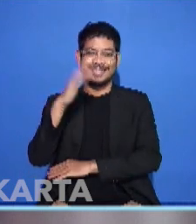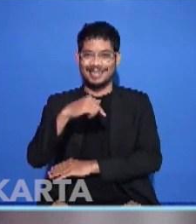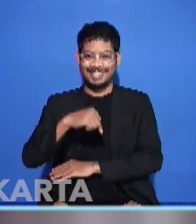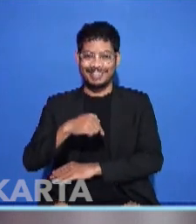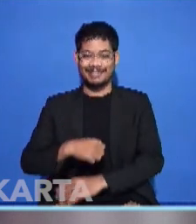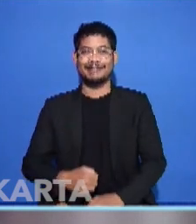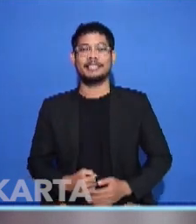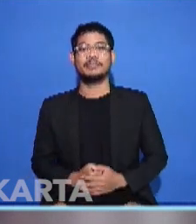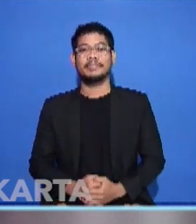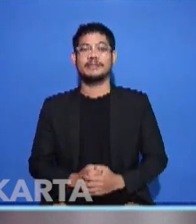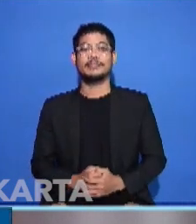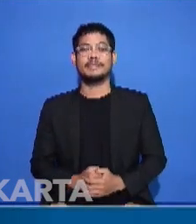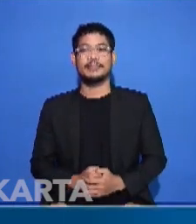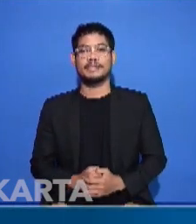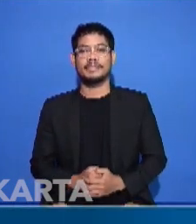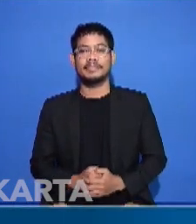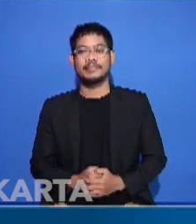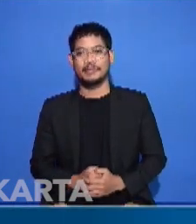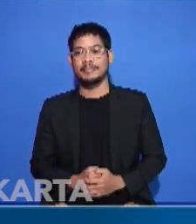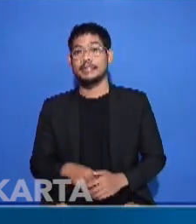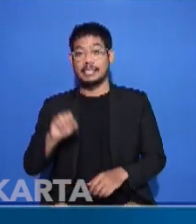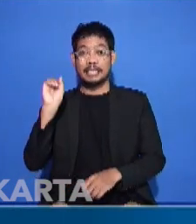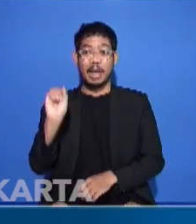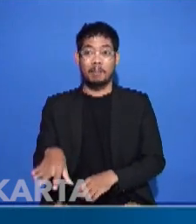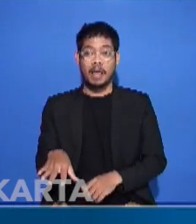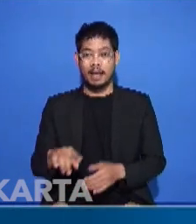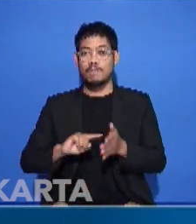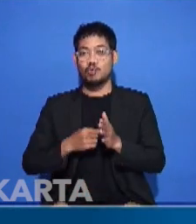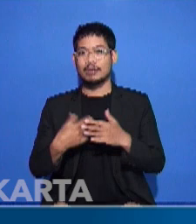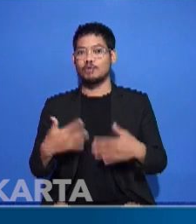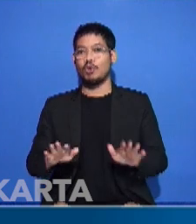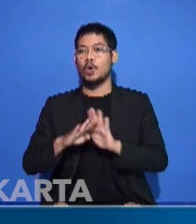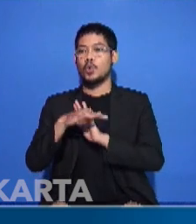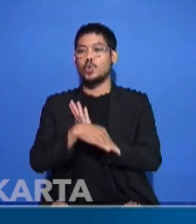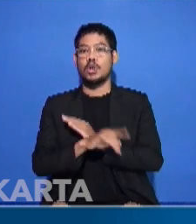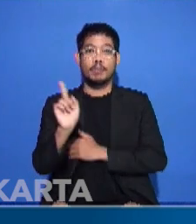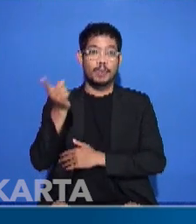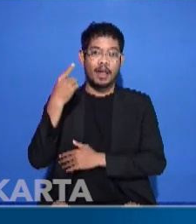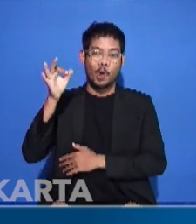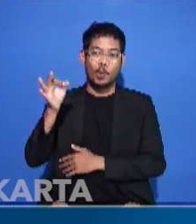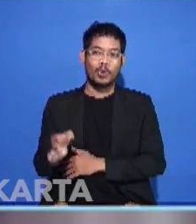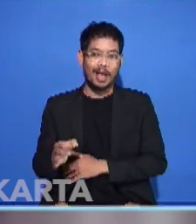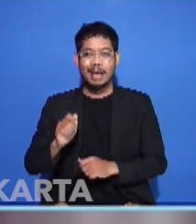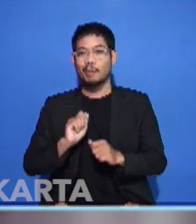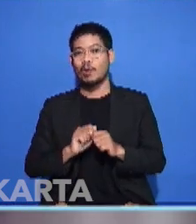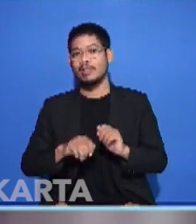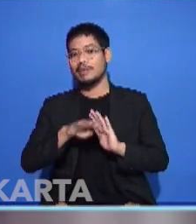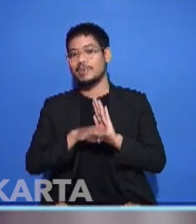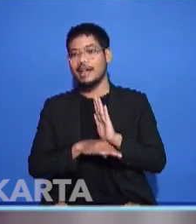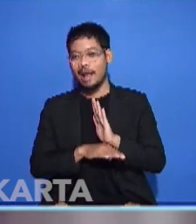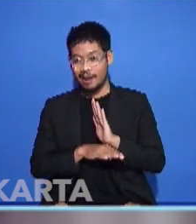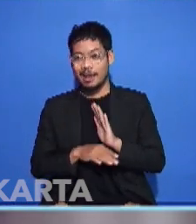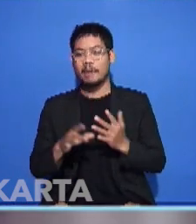saudara untuk kurangi kapasitas sampah di kota Yogyakarta Pemkot Yogyakarta mengeluarkan kebijakan pemilihan sampah